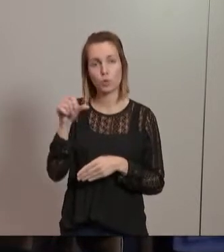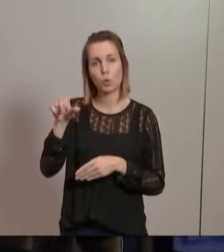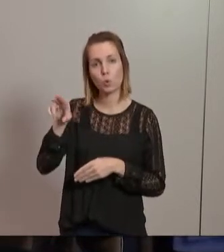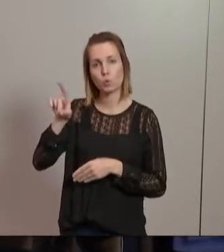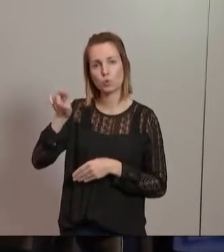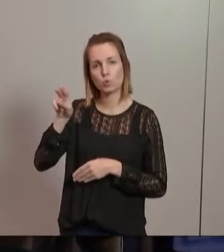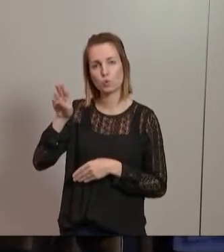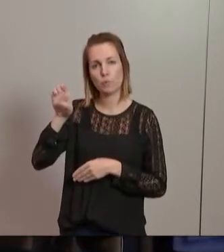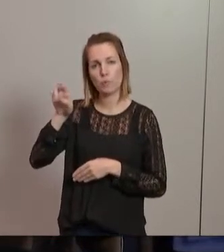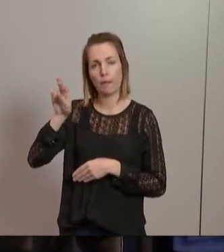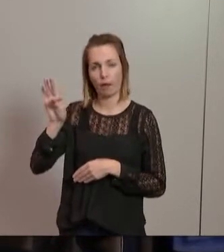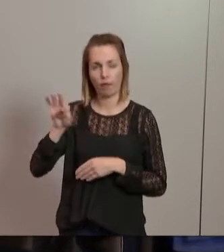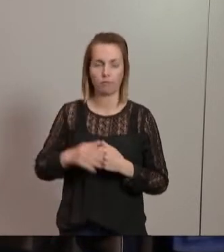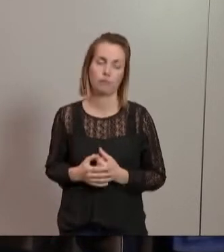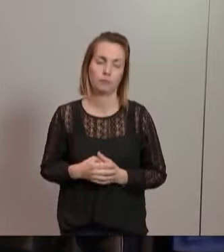Audubert.